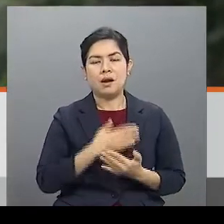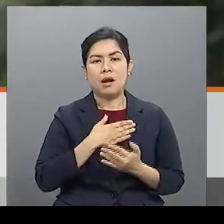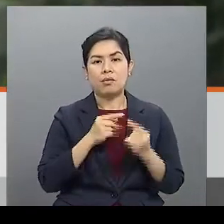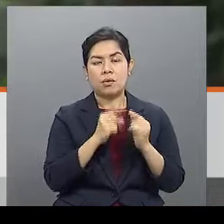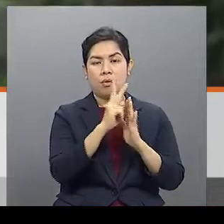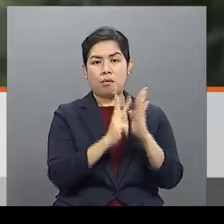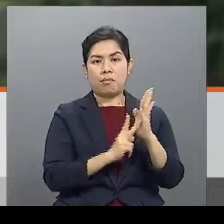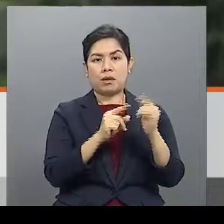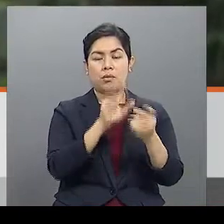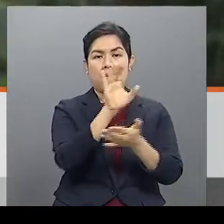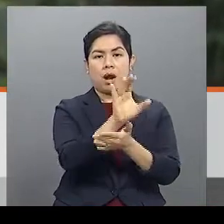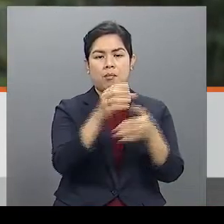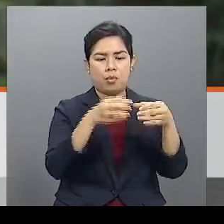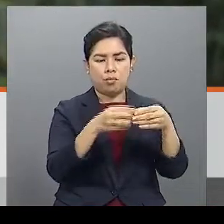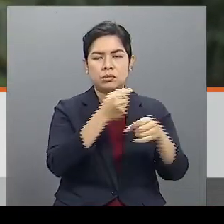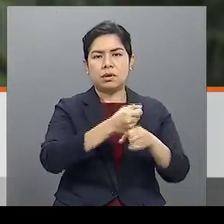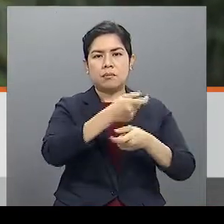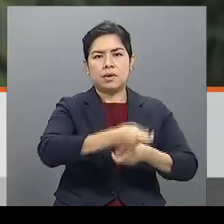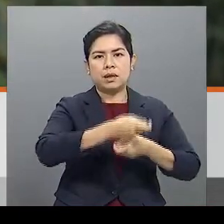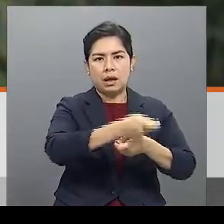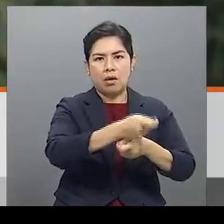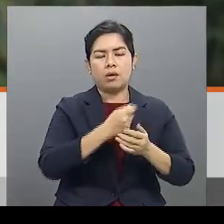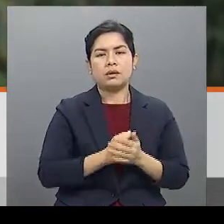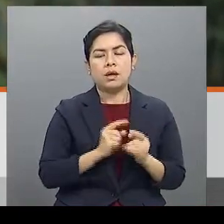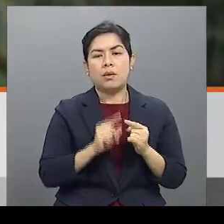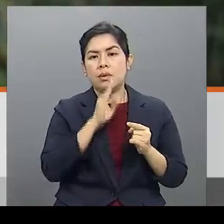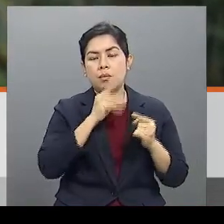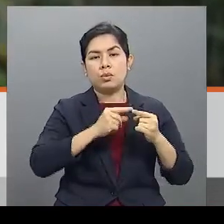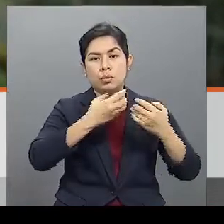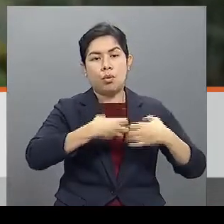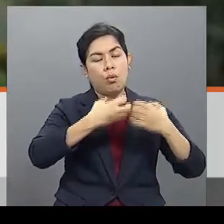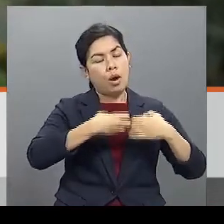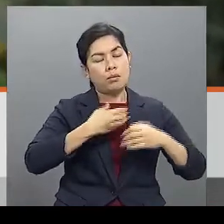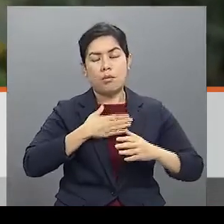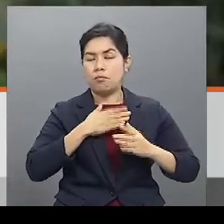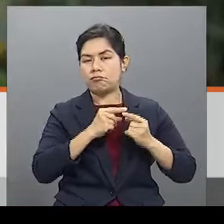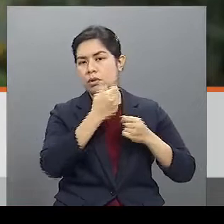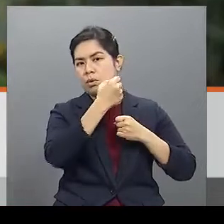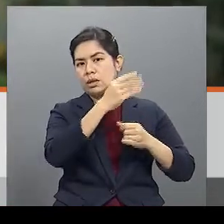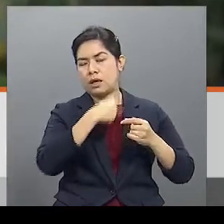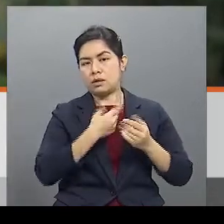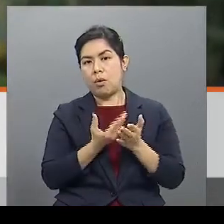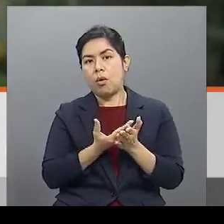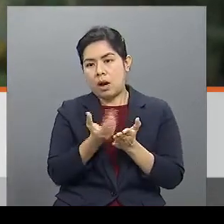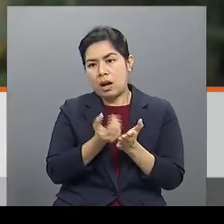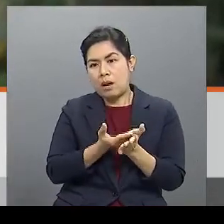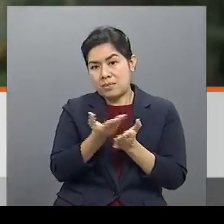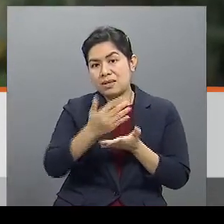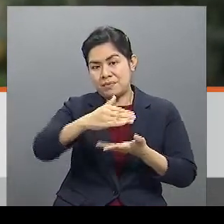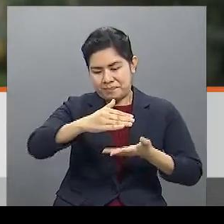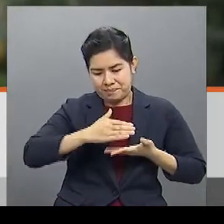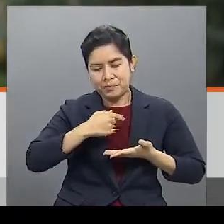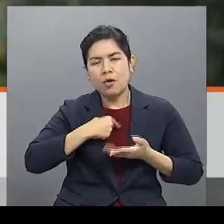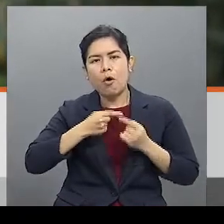รเนี่ยขณะที่โรงงานก็หลับตายังรับซื้ออ้อยที่เผาแล้วเนี่ยนั้นการเผาก็จะ